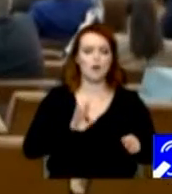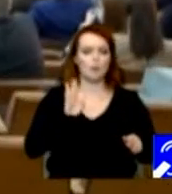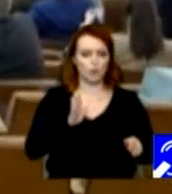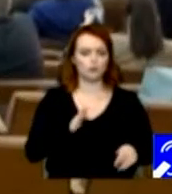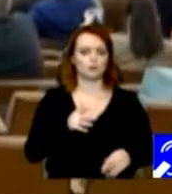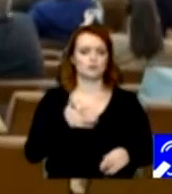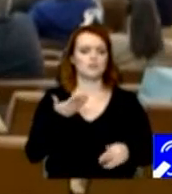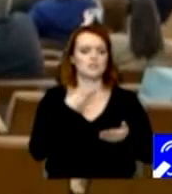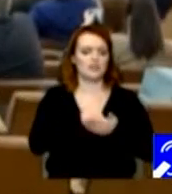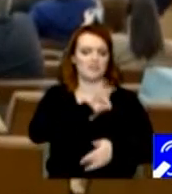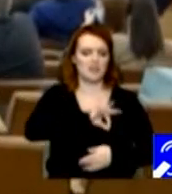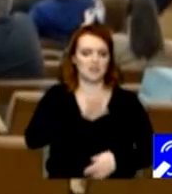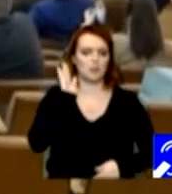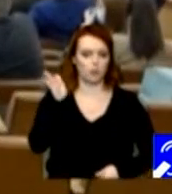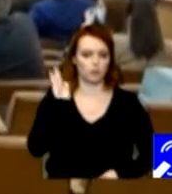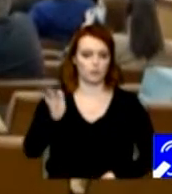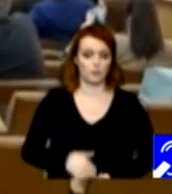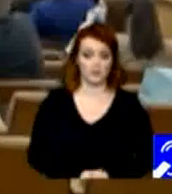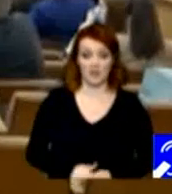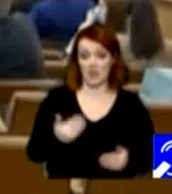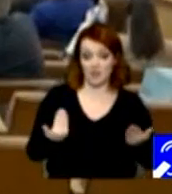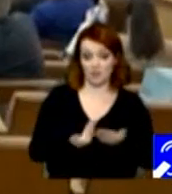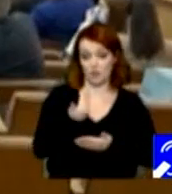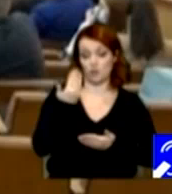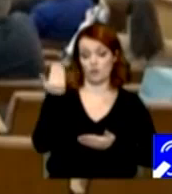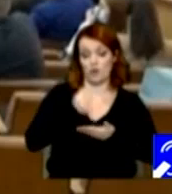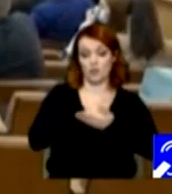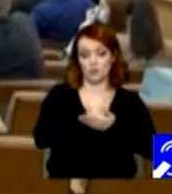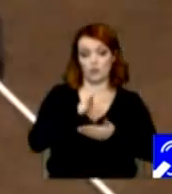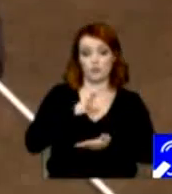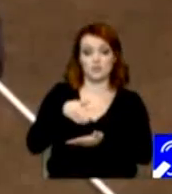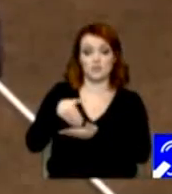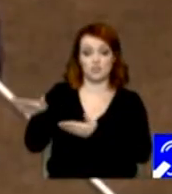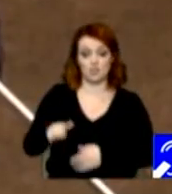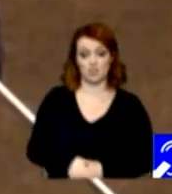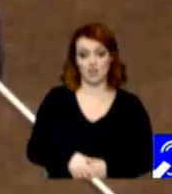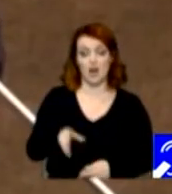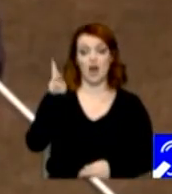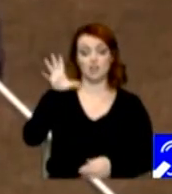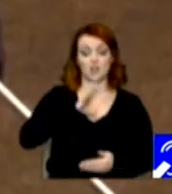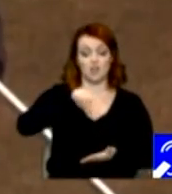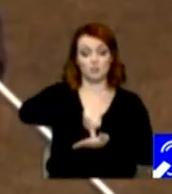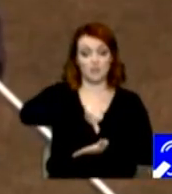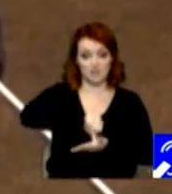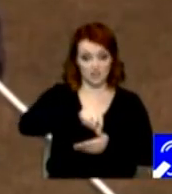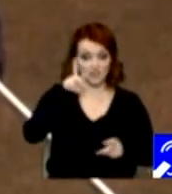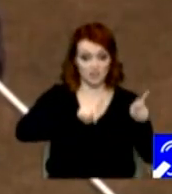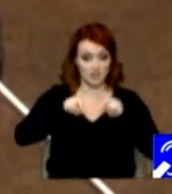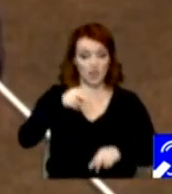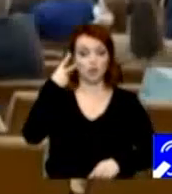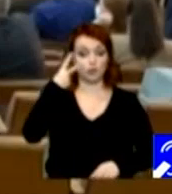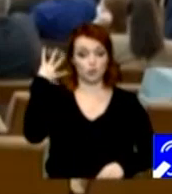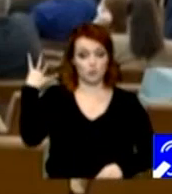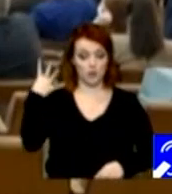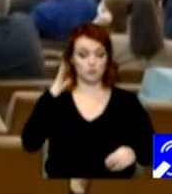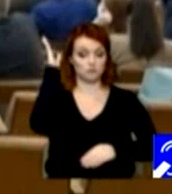urmă candidatura lui puzdrea găsesc a fost din nou respinsă din cei 49 de consilieri prezenți la ședință 24 a votat pentru